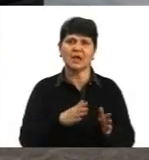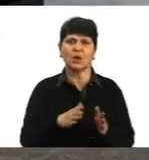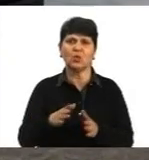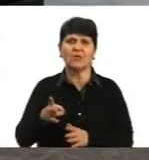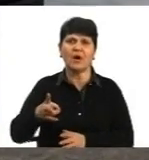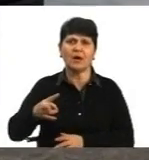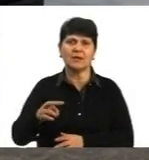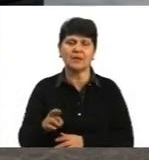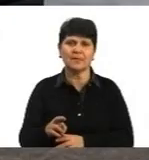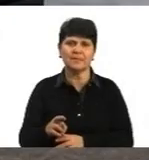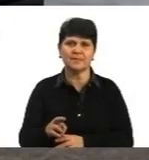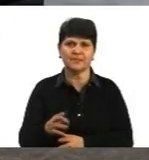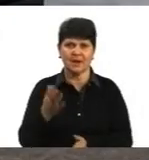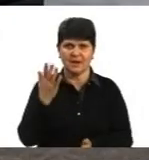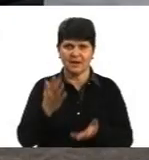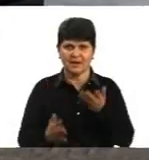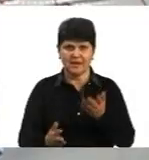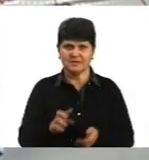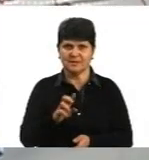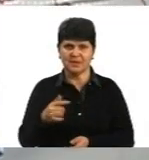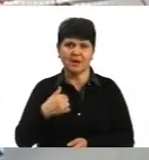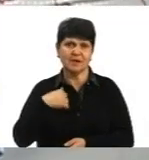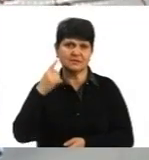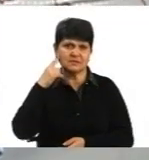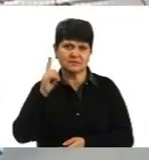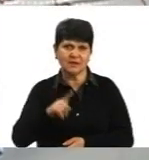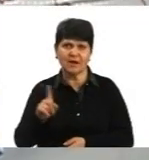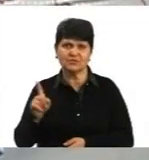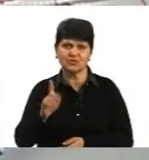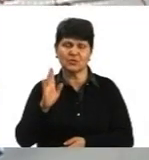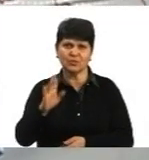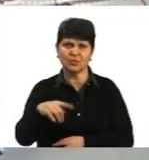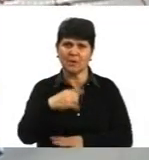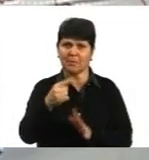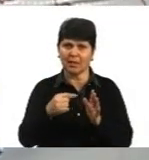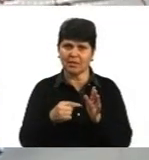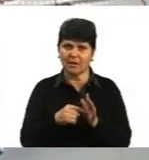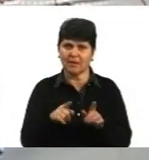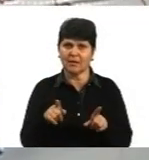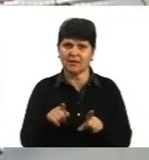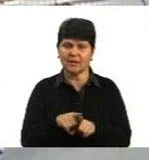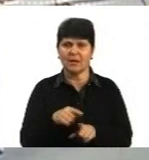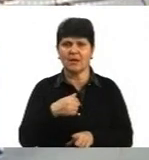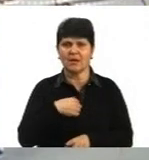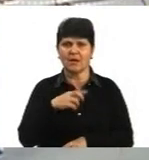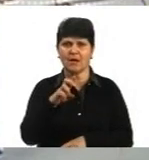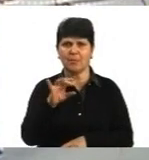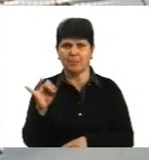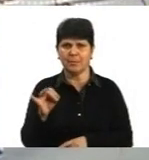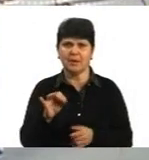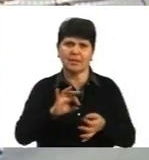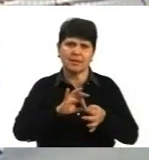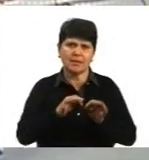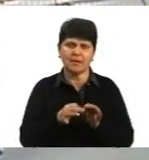Ну, якби я знав, що будуть такі питання, я більш детально підготувався до цього. Ну, наскільки